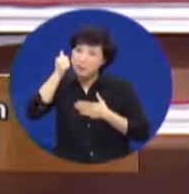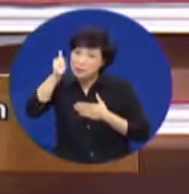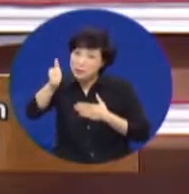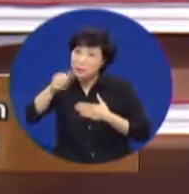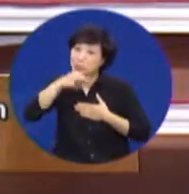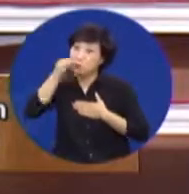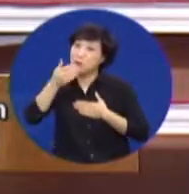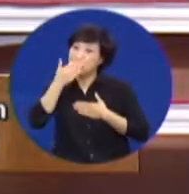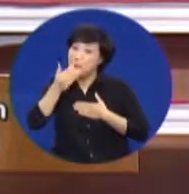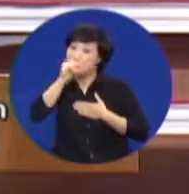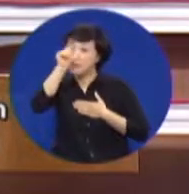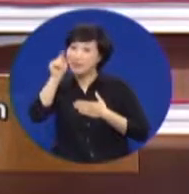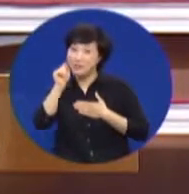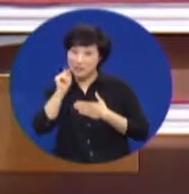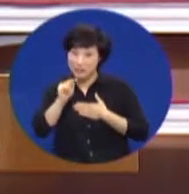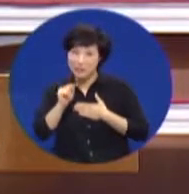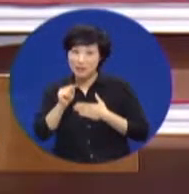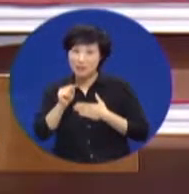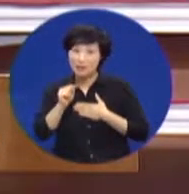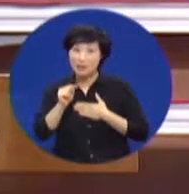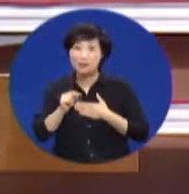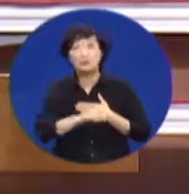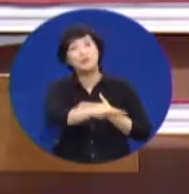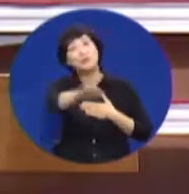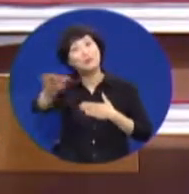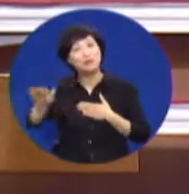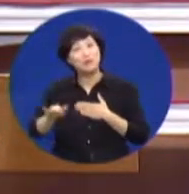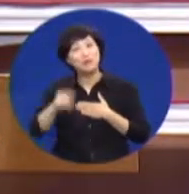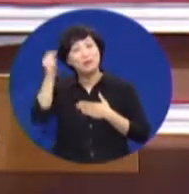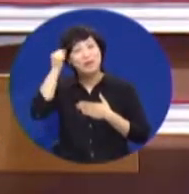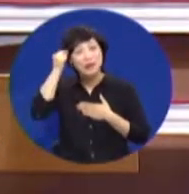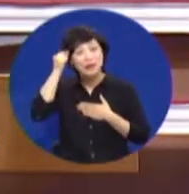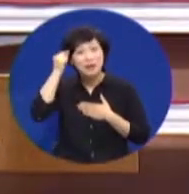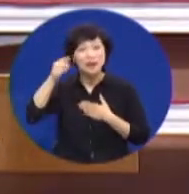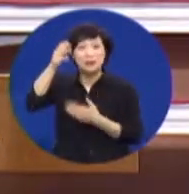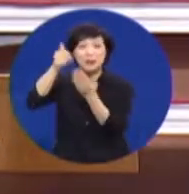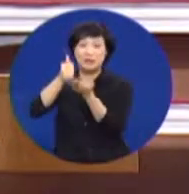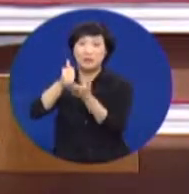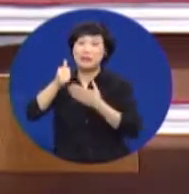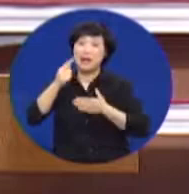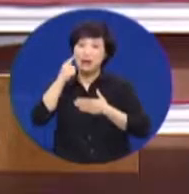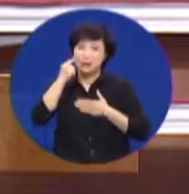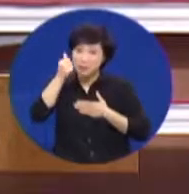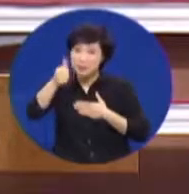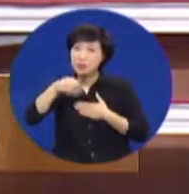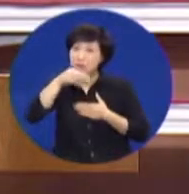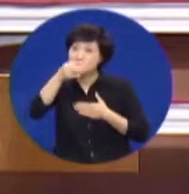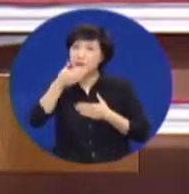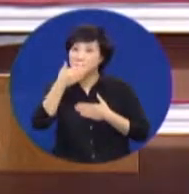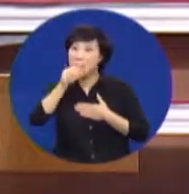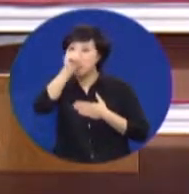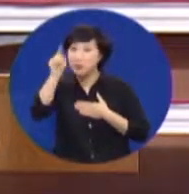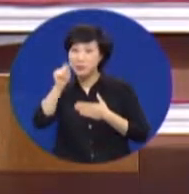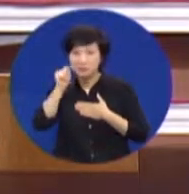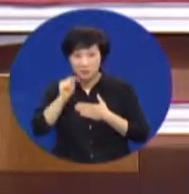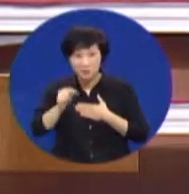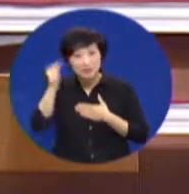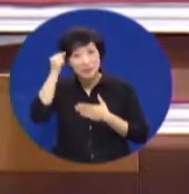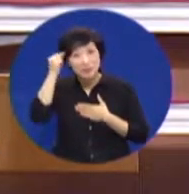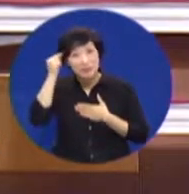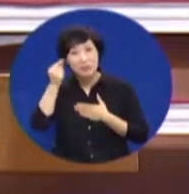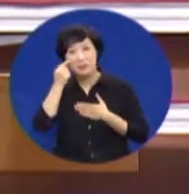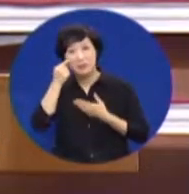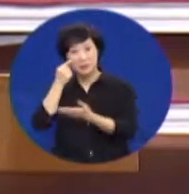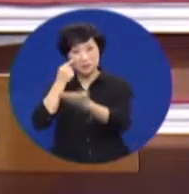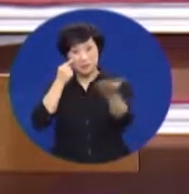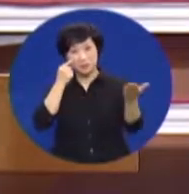거야? 응? 우리가 도대체 누군데 하나님을 아버지라 부르는 거야? 생각 한번 해봐.